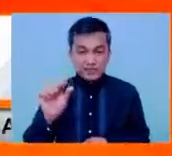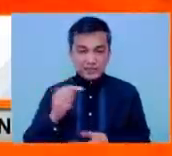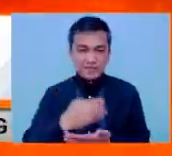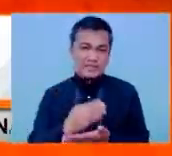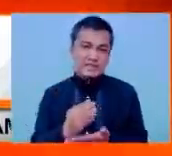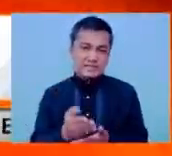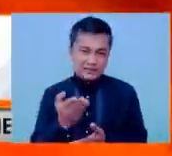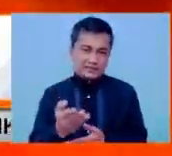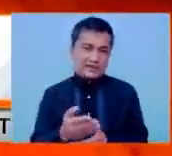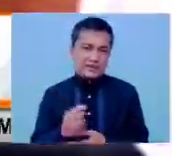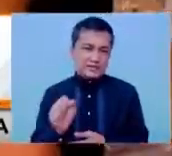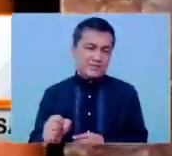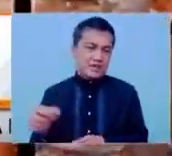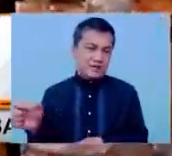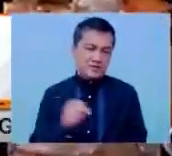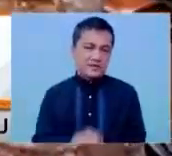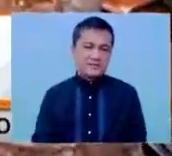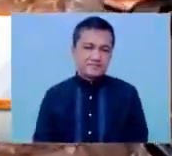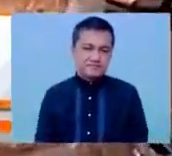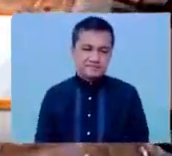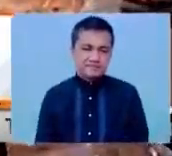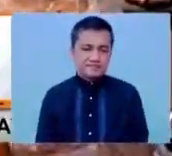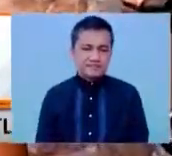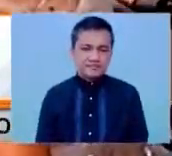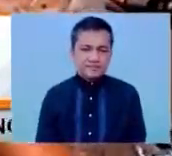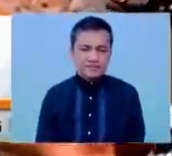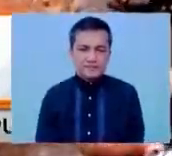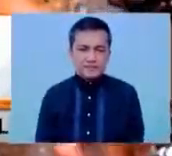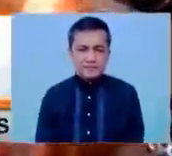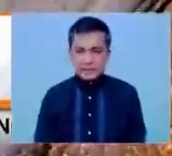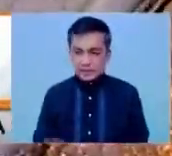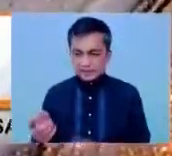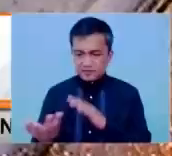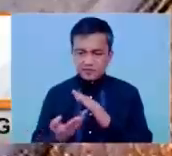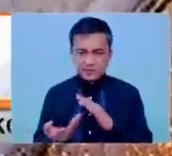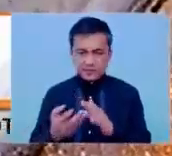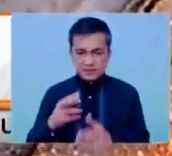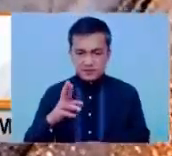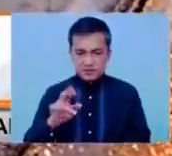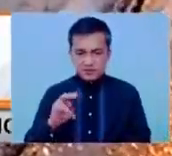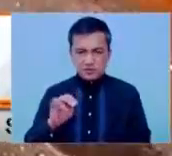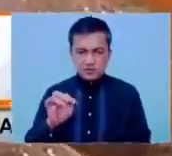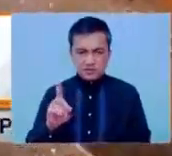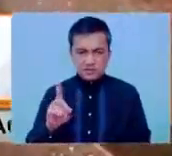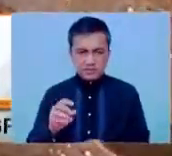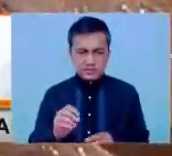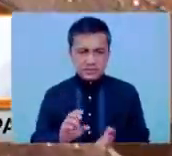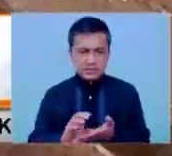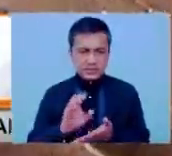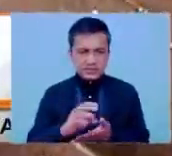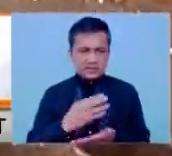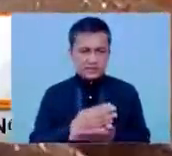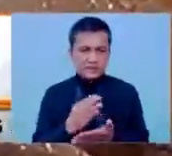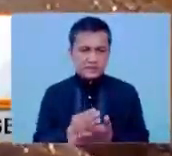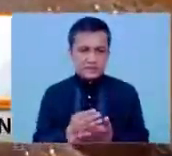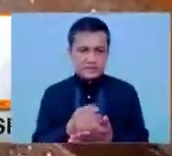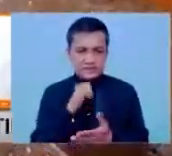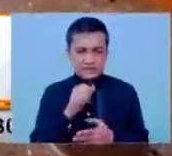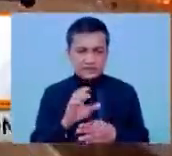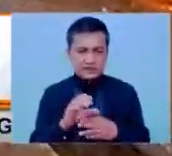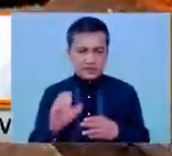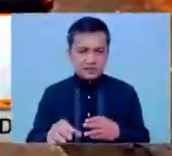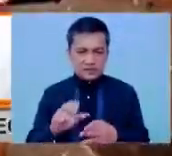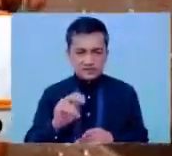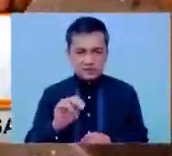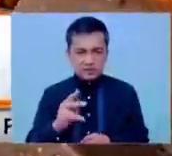para makakuha kayo. Kaya ang mamimiling si Ronald, naglaan na raw ng budget. Hindi raw kasi kumpleto ang Noche Buena